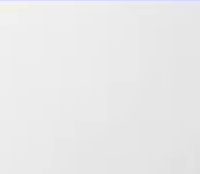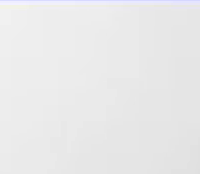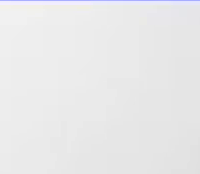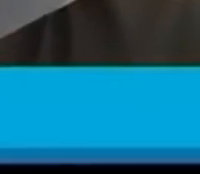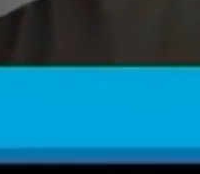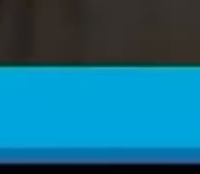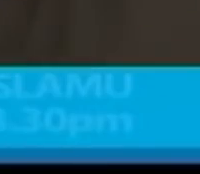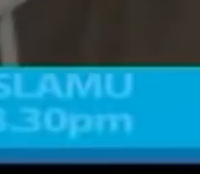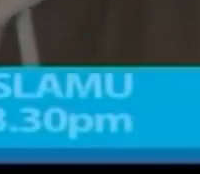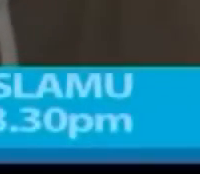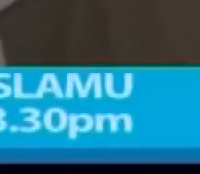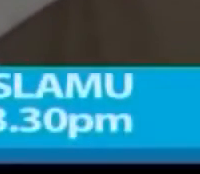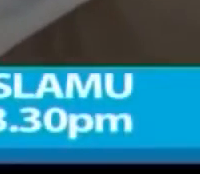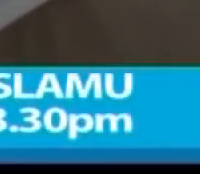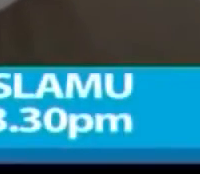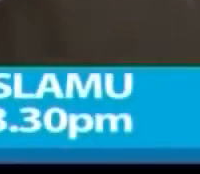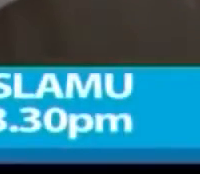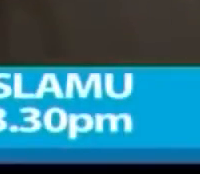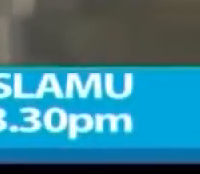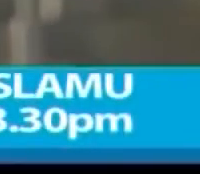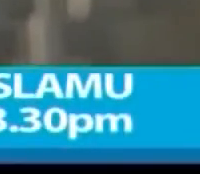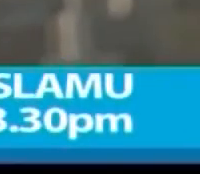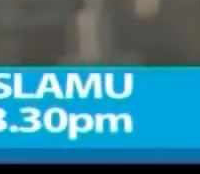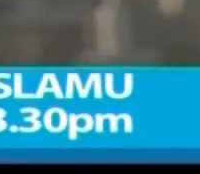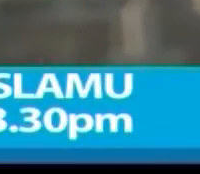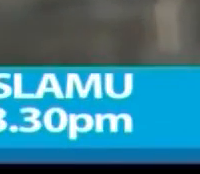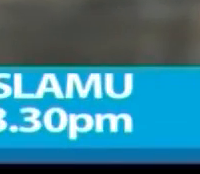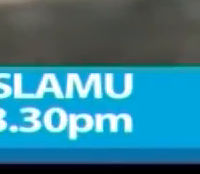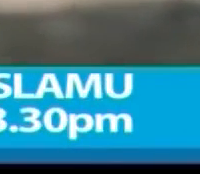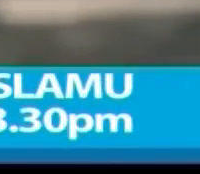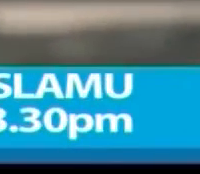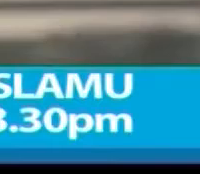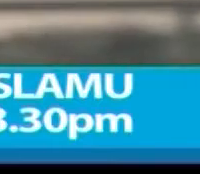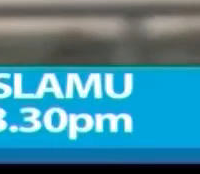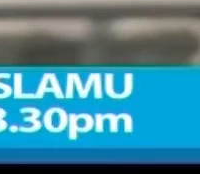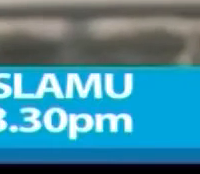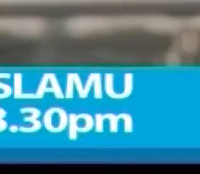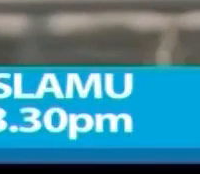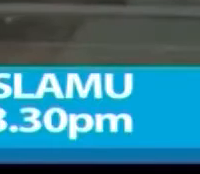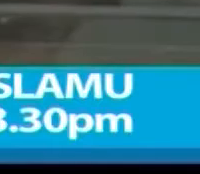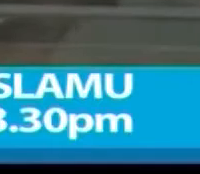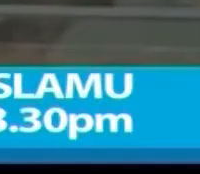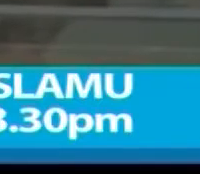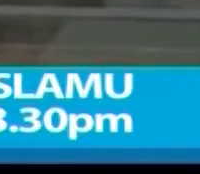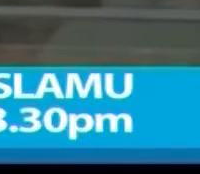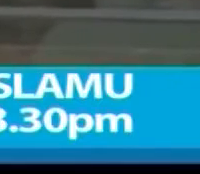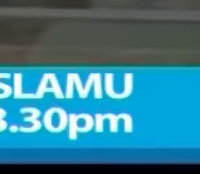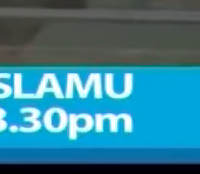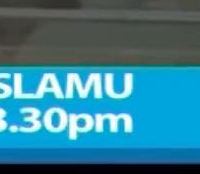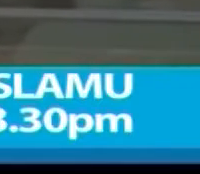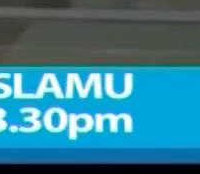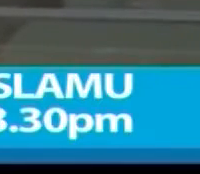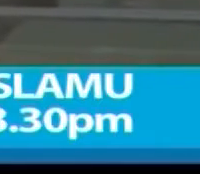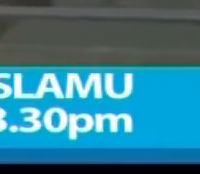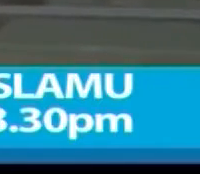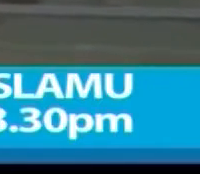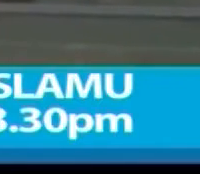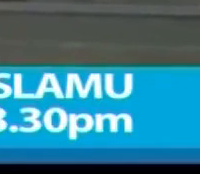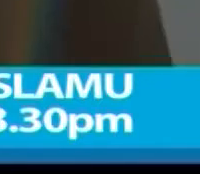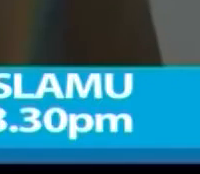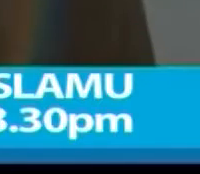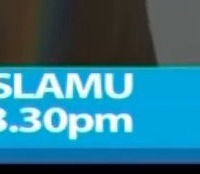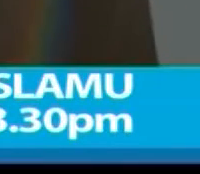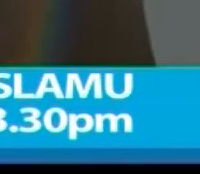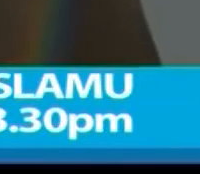Next on. I feel like breaking down time after time, and it keeps coming back, always coming